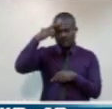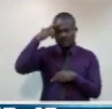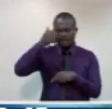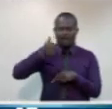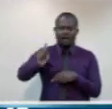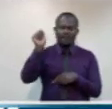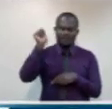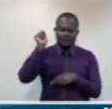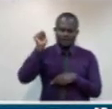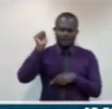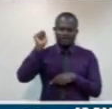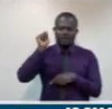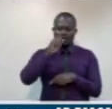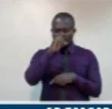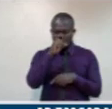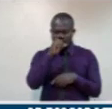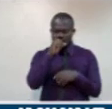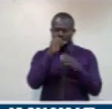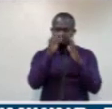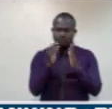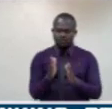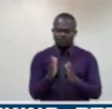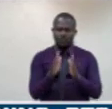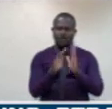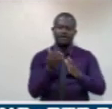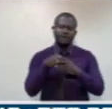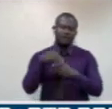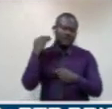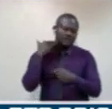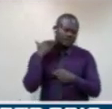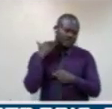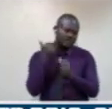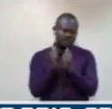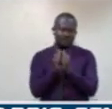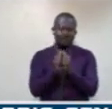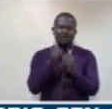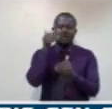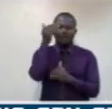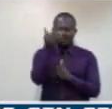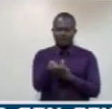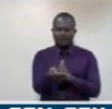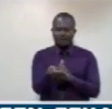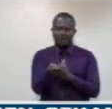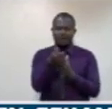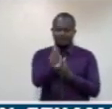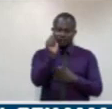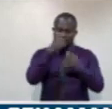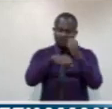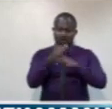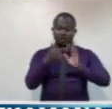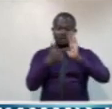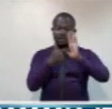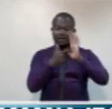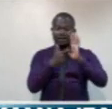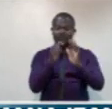be abahutu ubwo ngo bazize genocide hanyuma icyo ni igikorwa